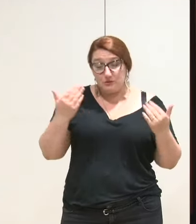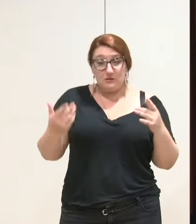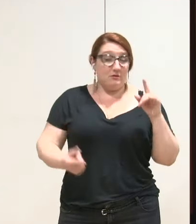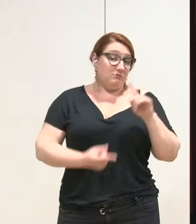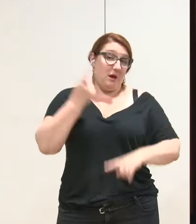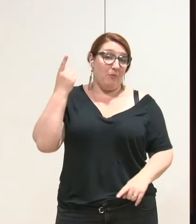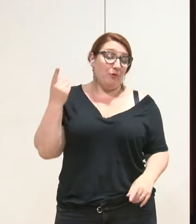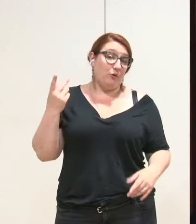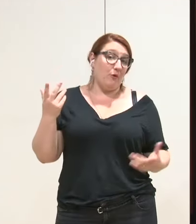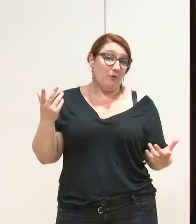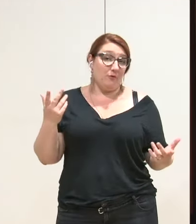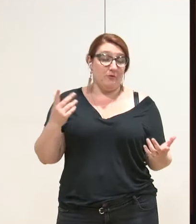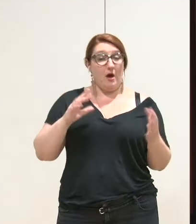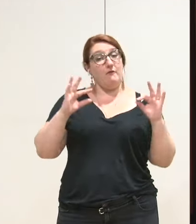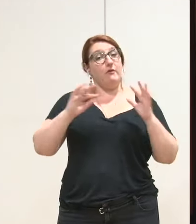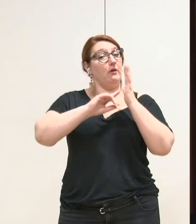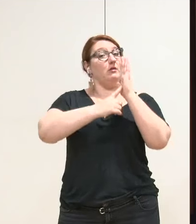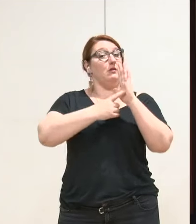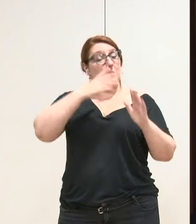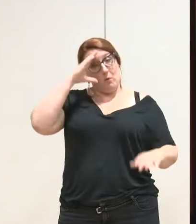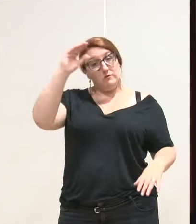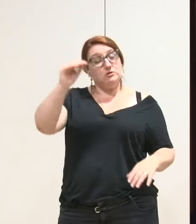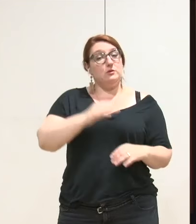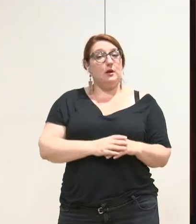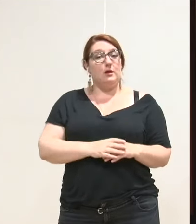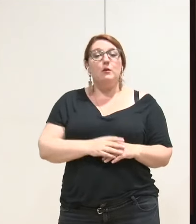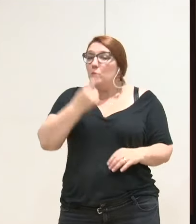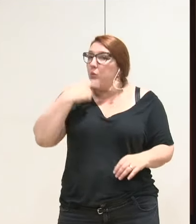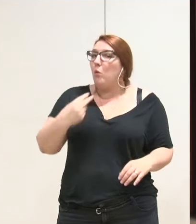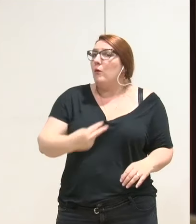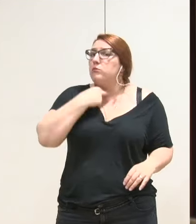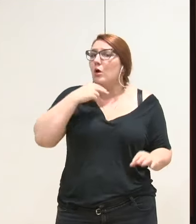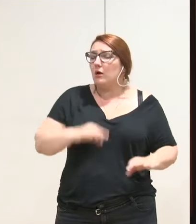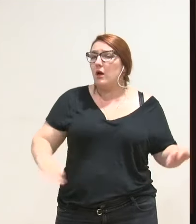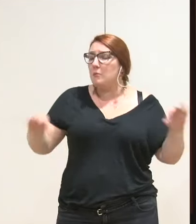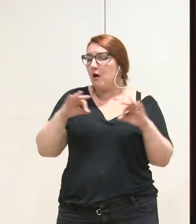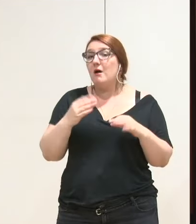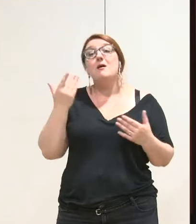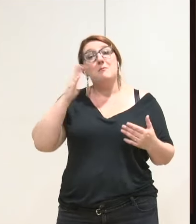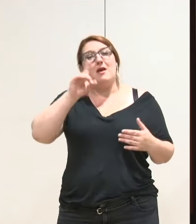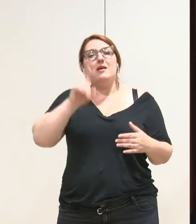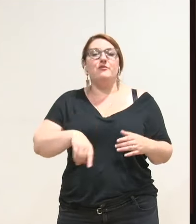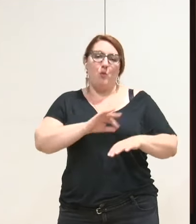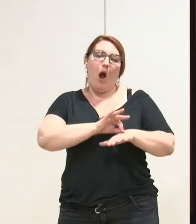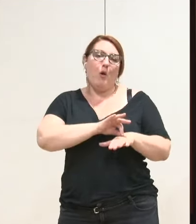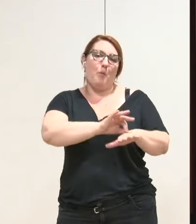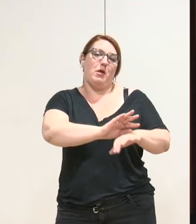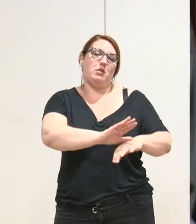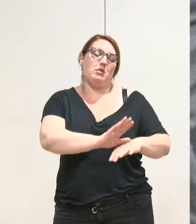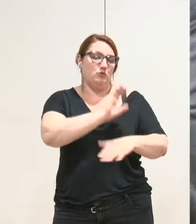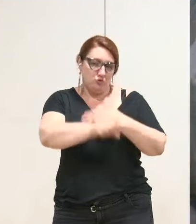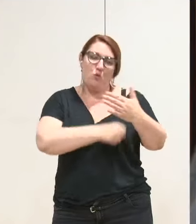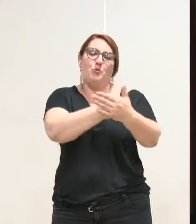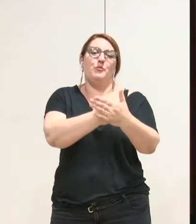là d'identité professionnelle non pas bloquant pour moi et pour nous mais à accompagner et c'est bien dommage